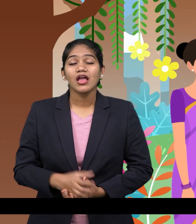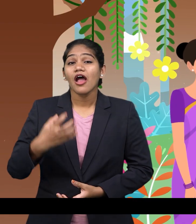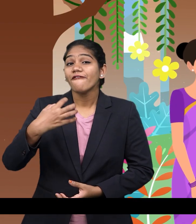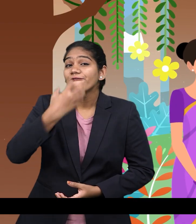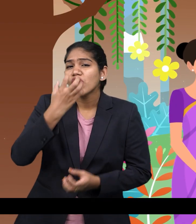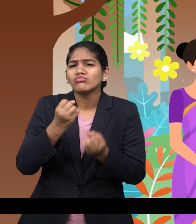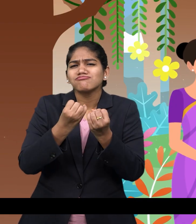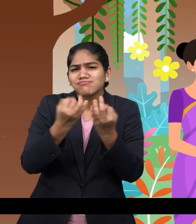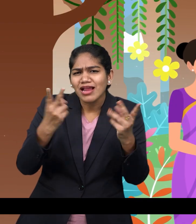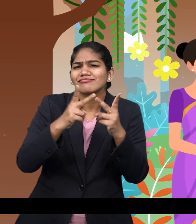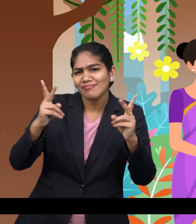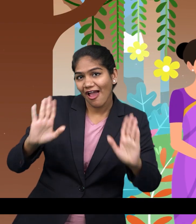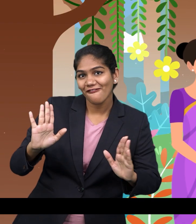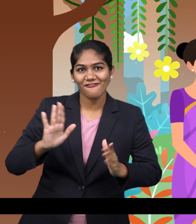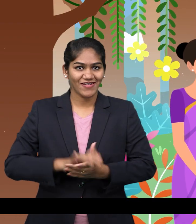वे कई प्रकार के फल हैं।